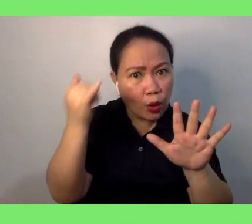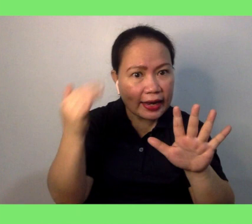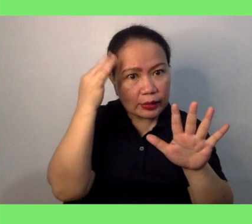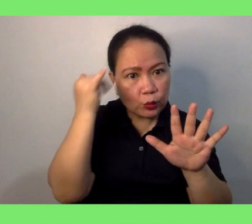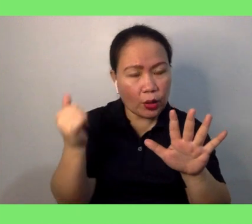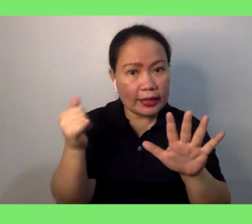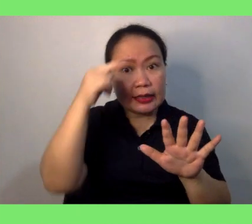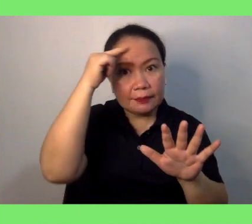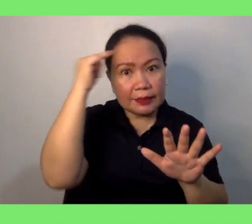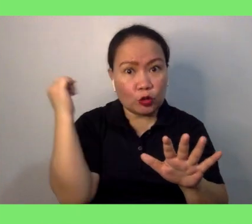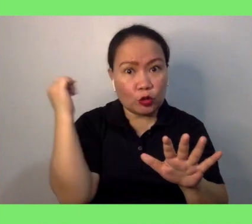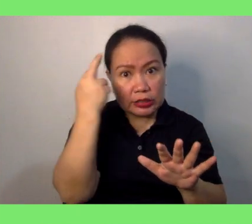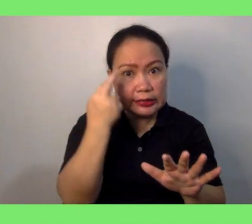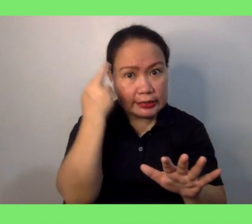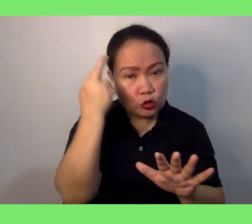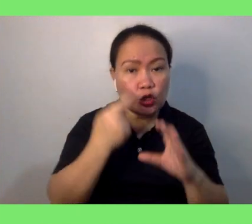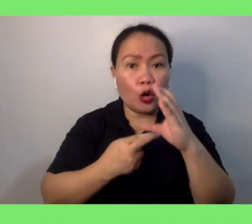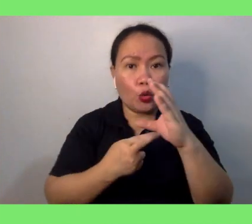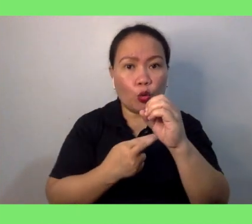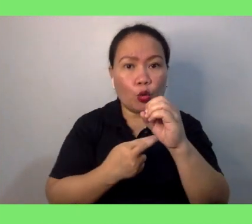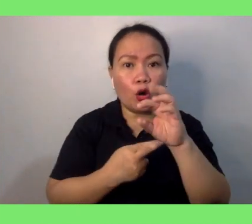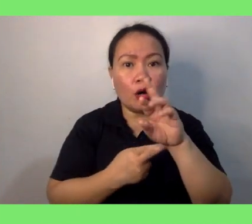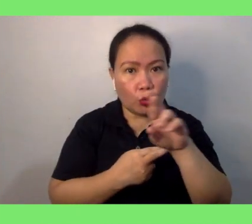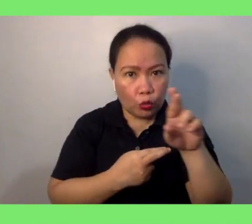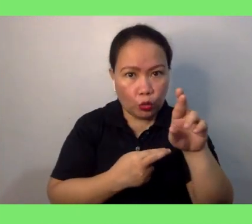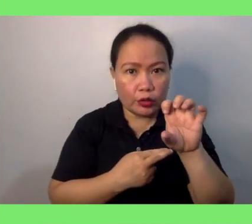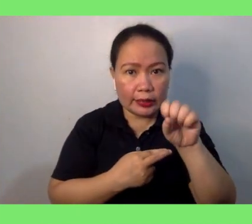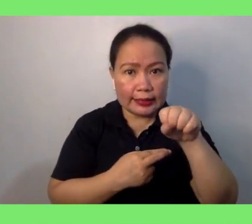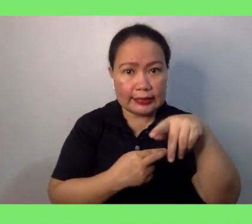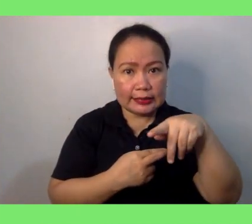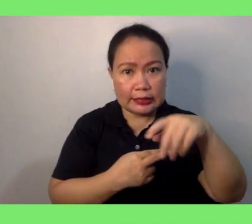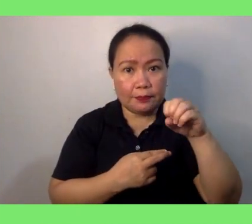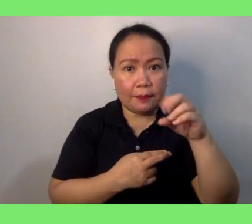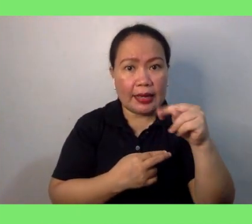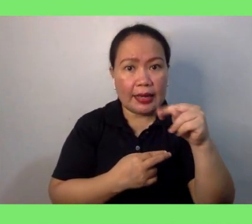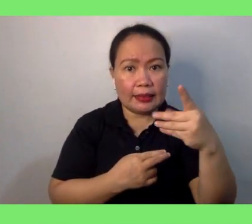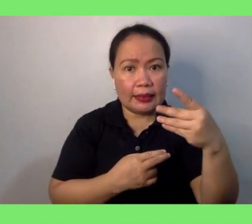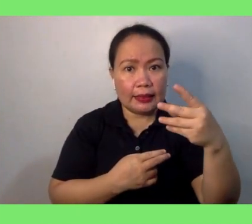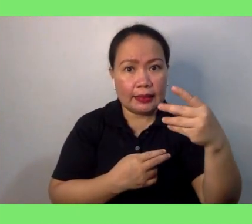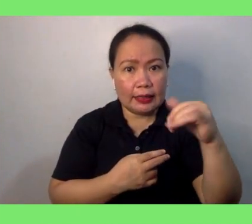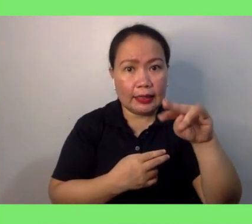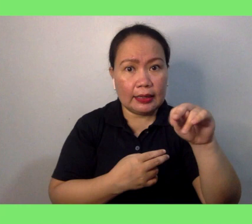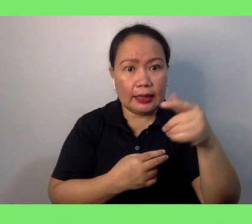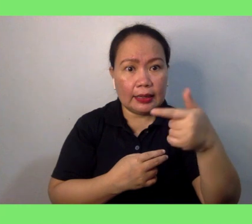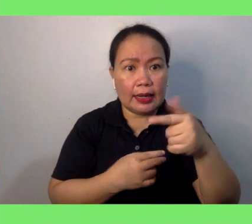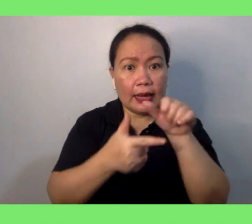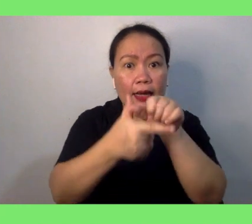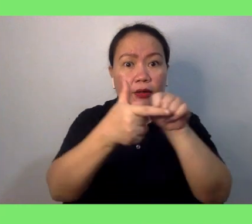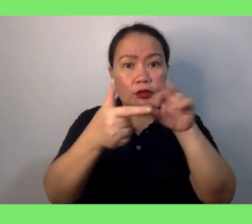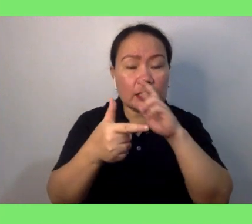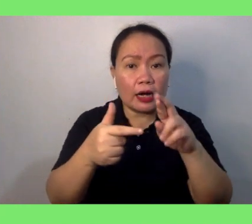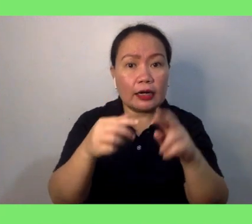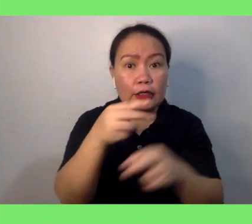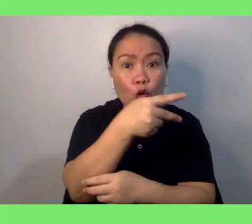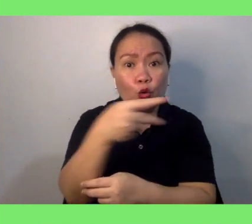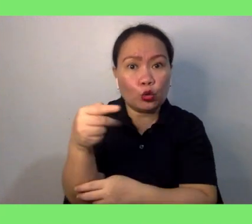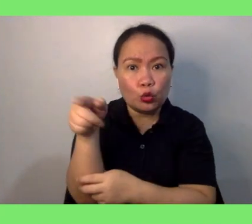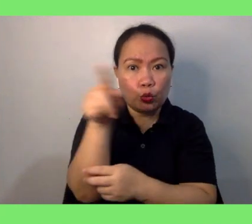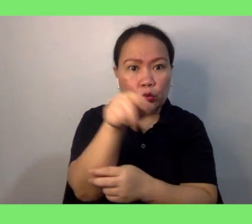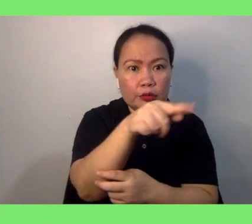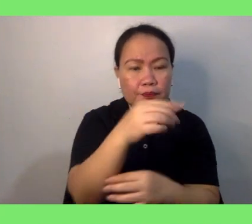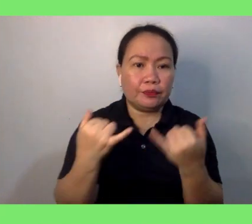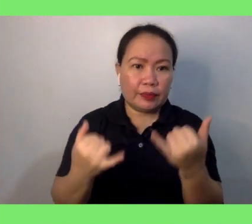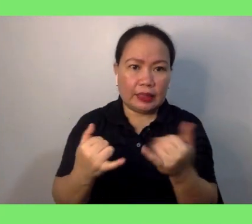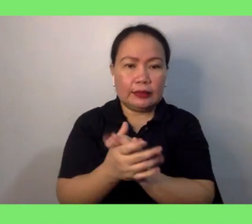85? Kasi congruent naman sila. That corresponding angles are congruent. Now, let us find the value